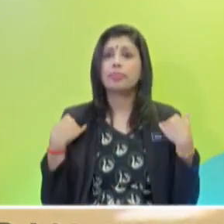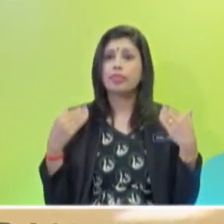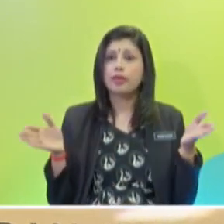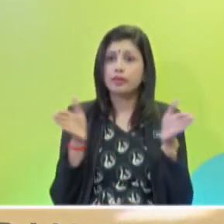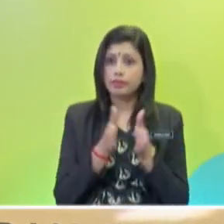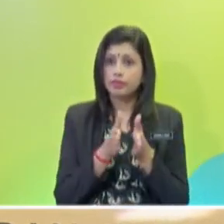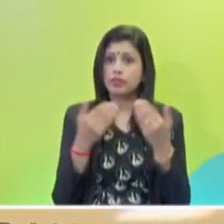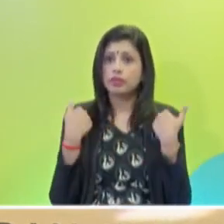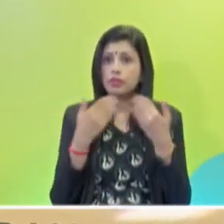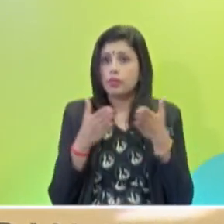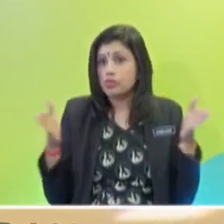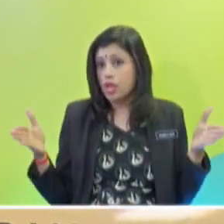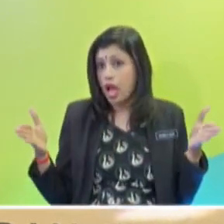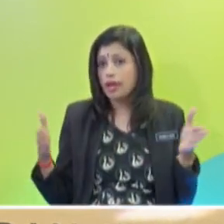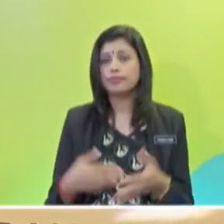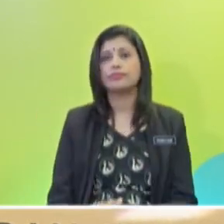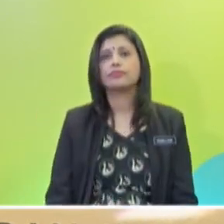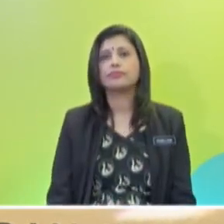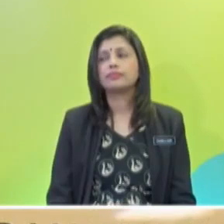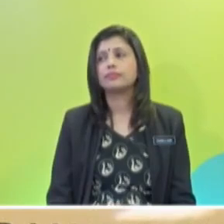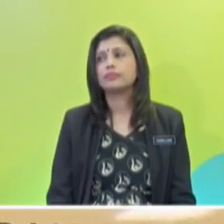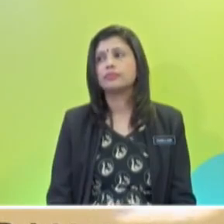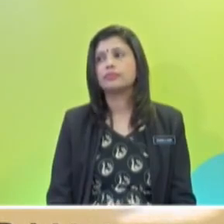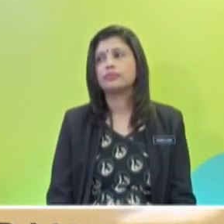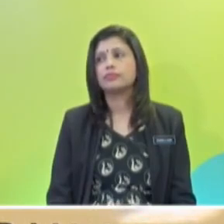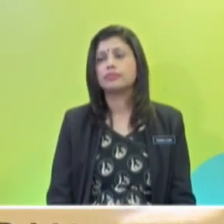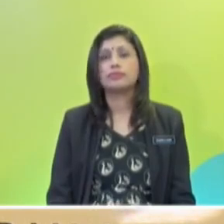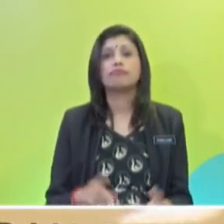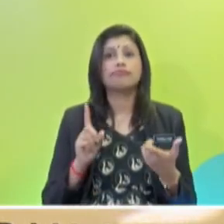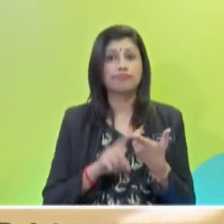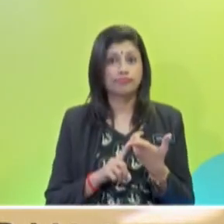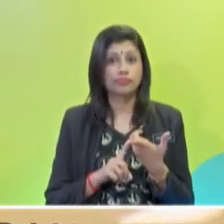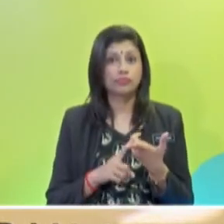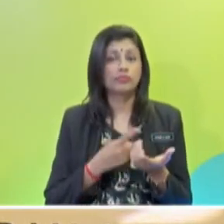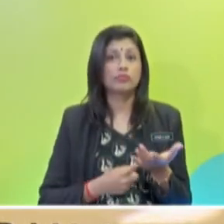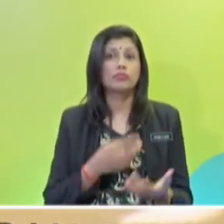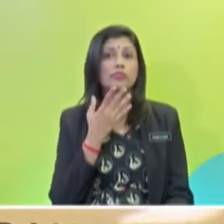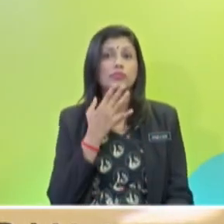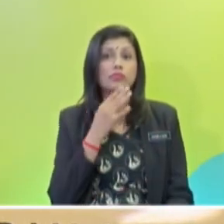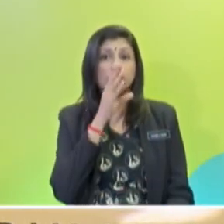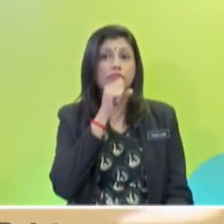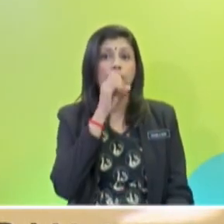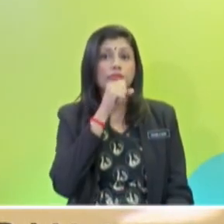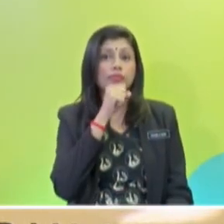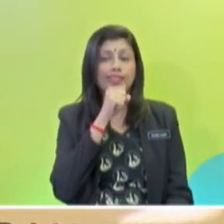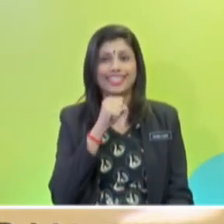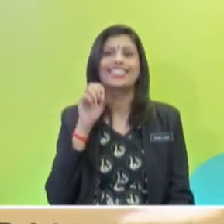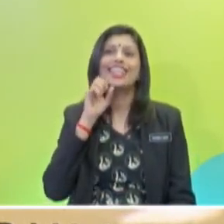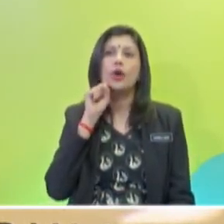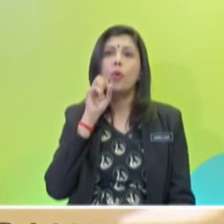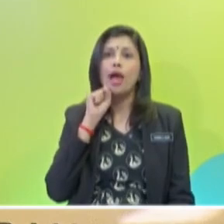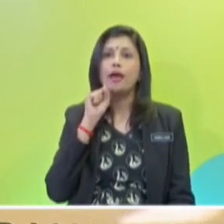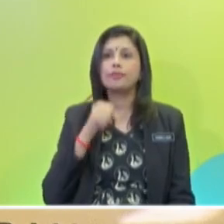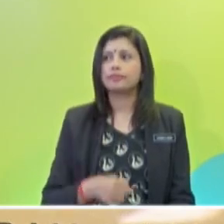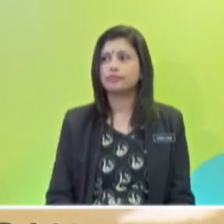ada yang besar kan? Betul cikgu. Okay. Yang kedua, warnanya jingga. Lobak. Lobak. Letak di